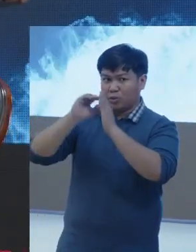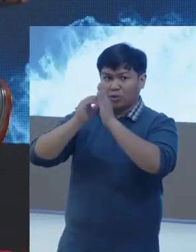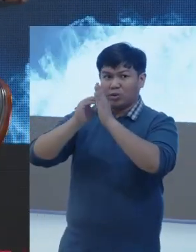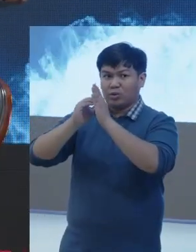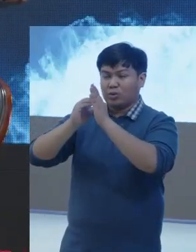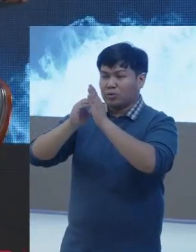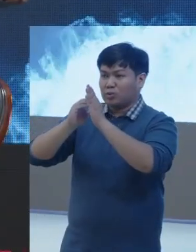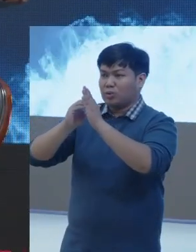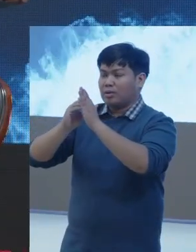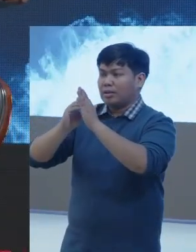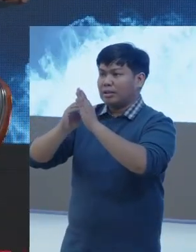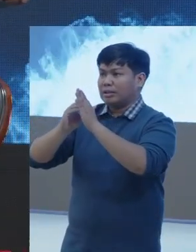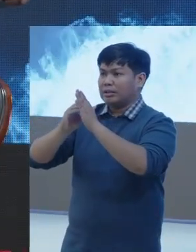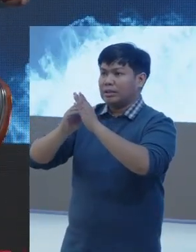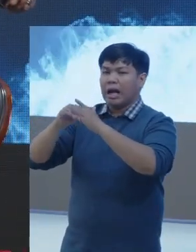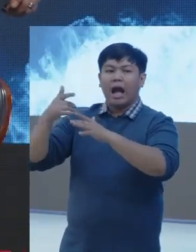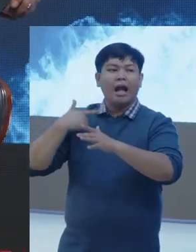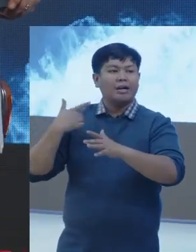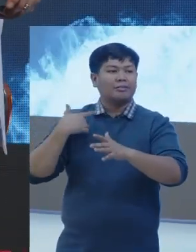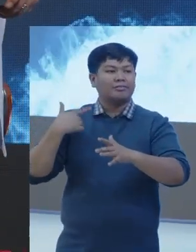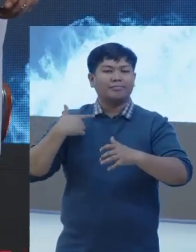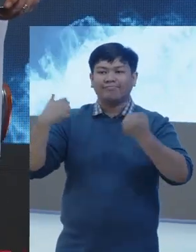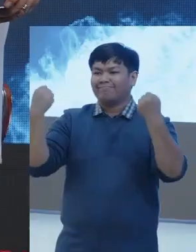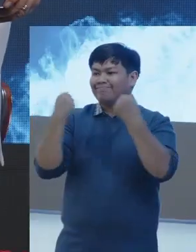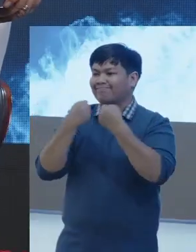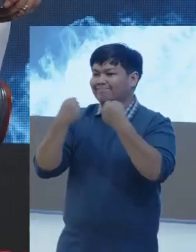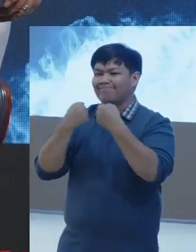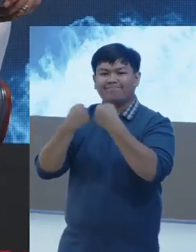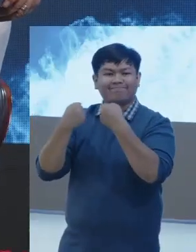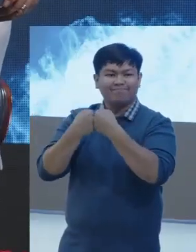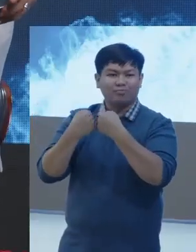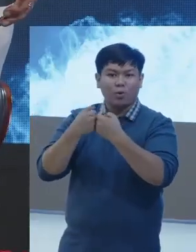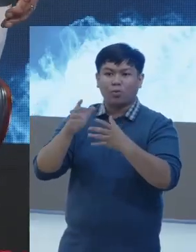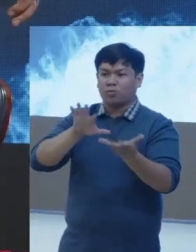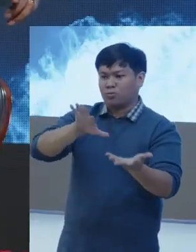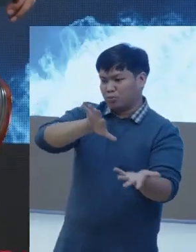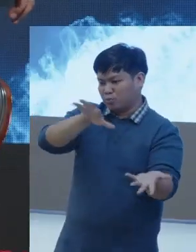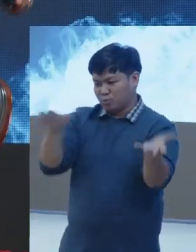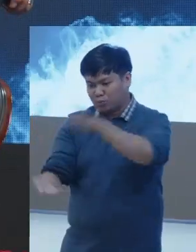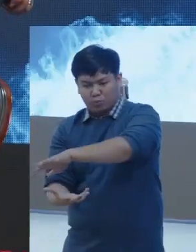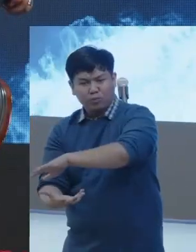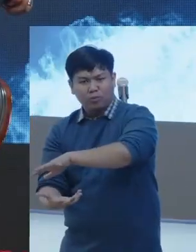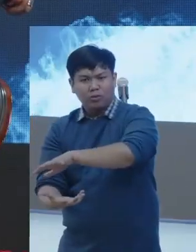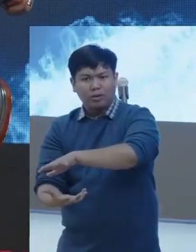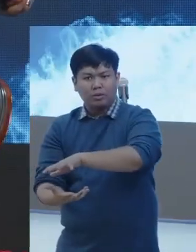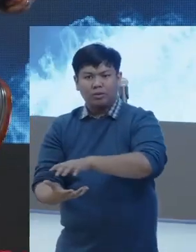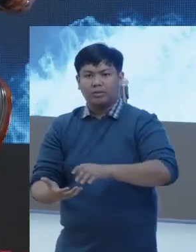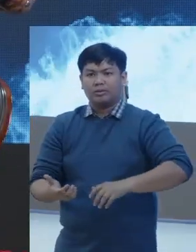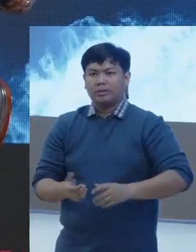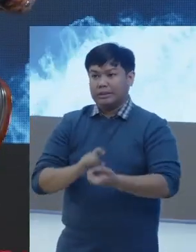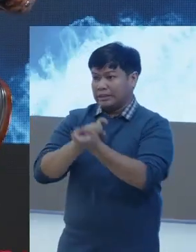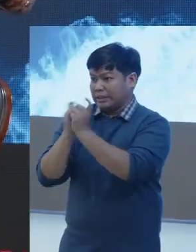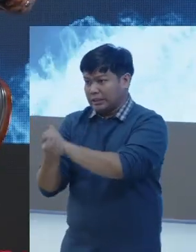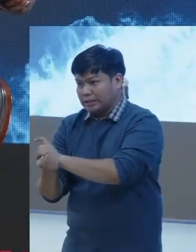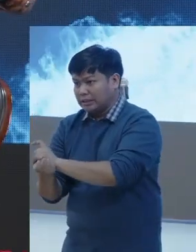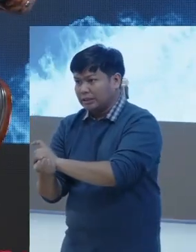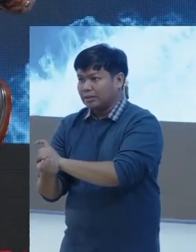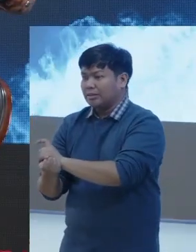overturned. Shall be turned over. Shall be converted.